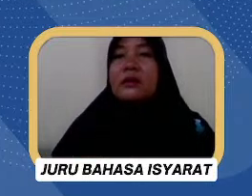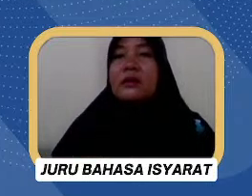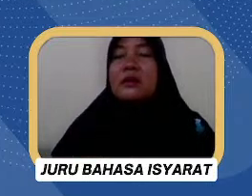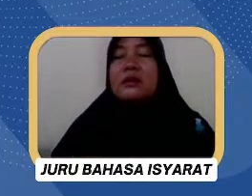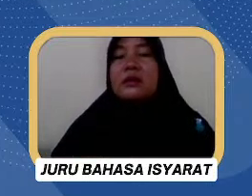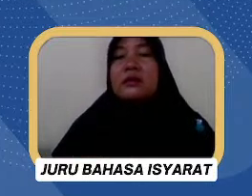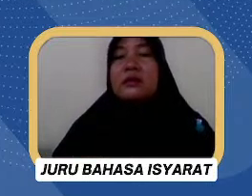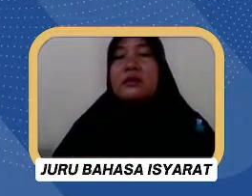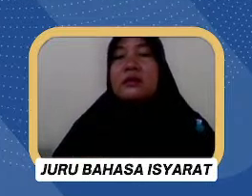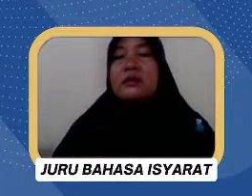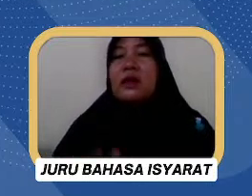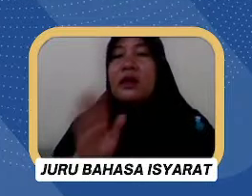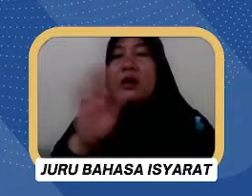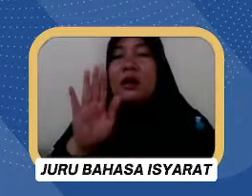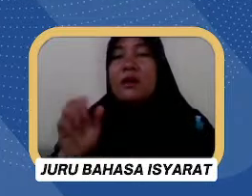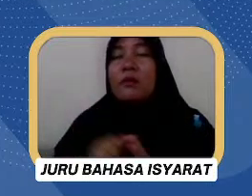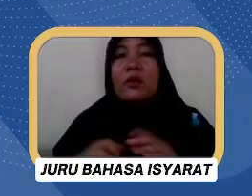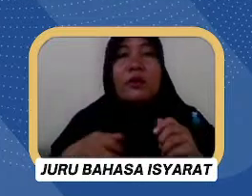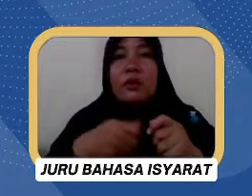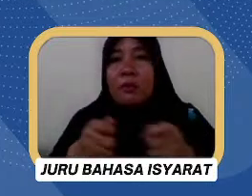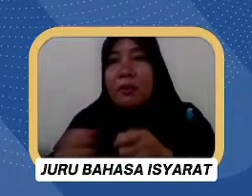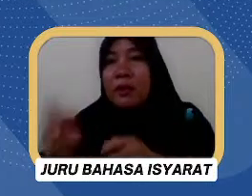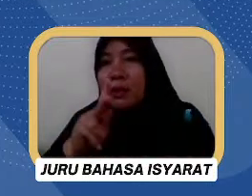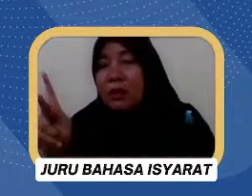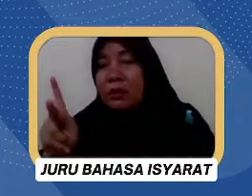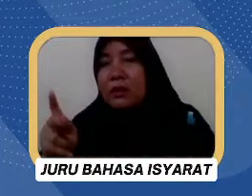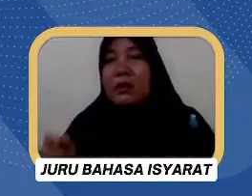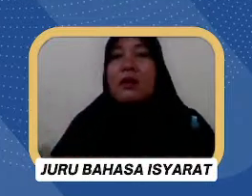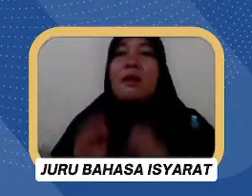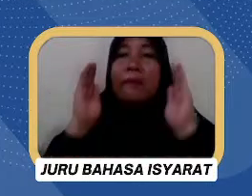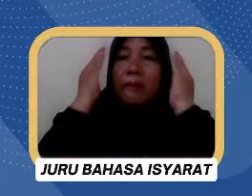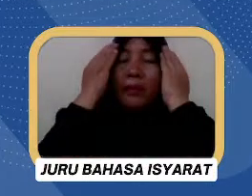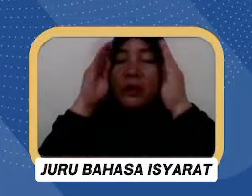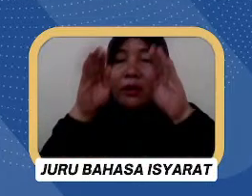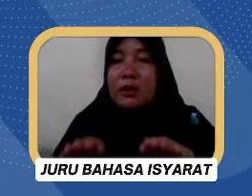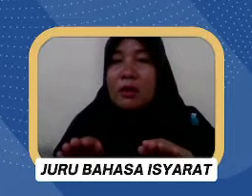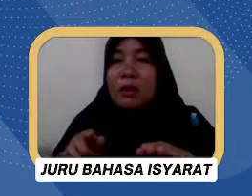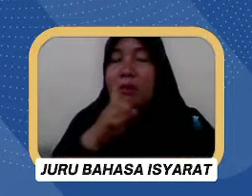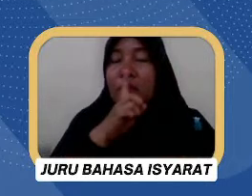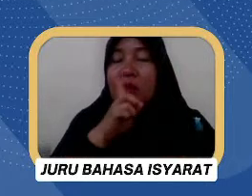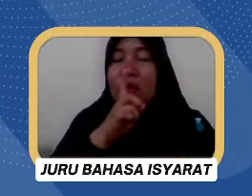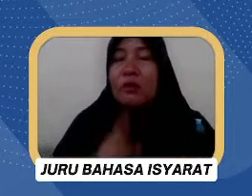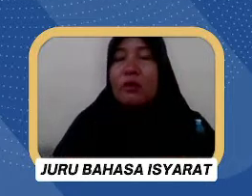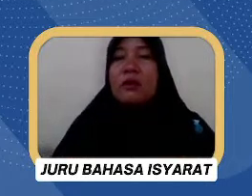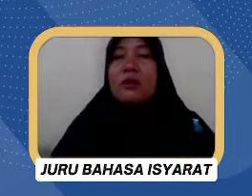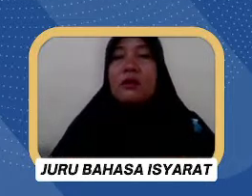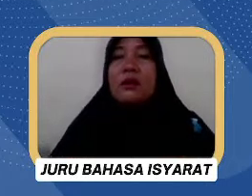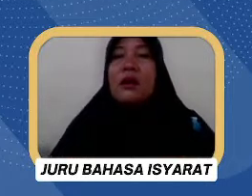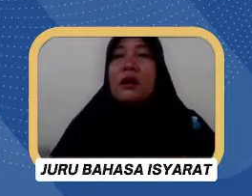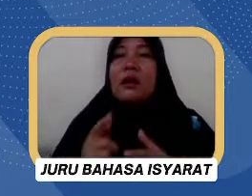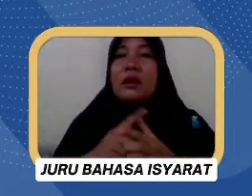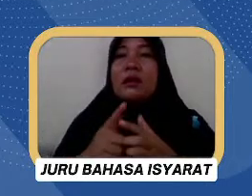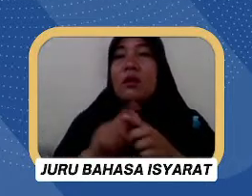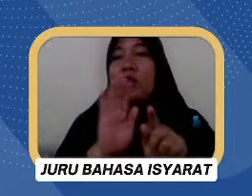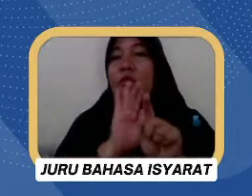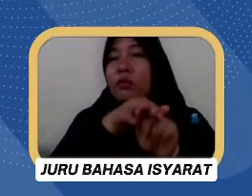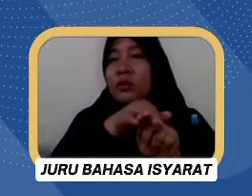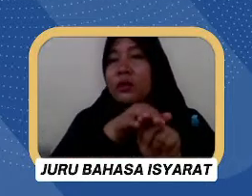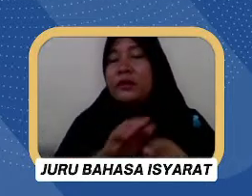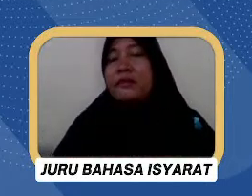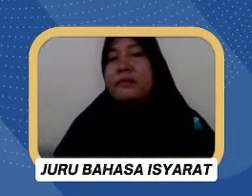bohong, membullying, atau sejenisnya. Yang berikutnya Bapak